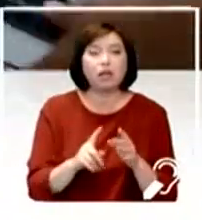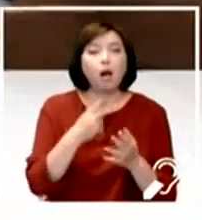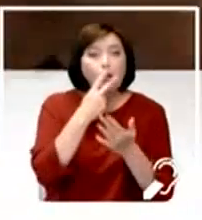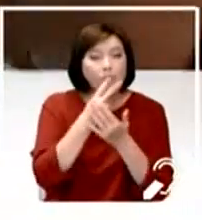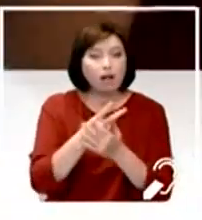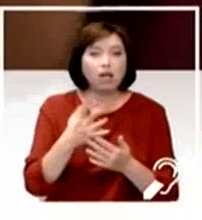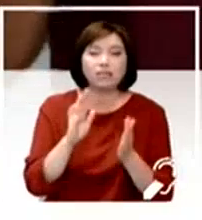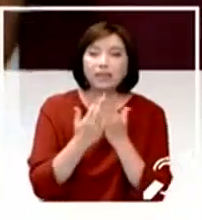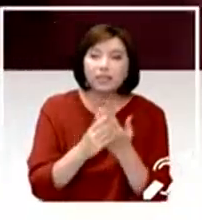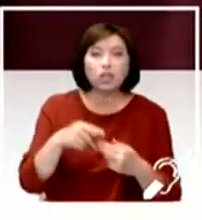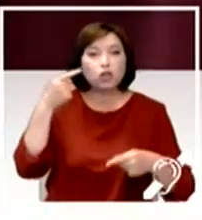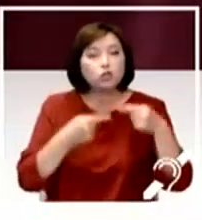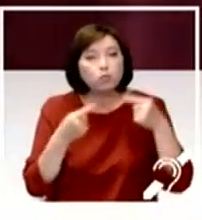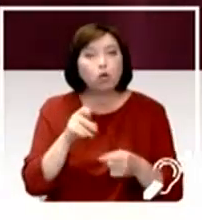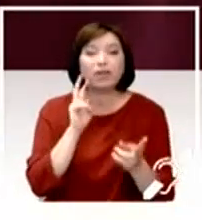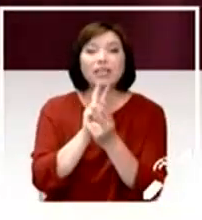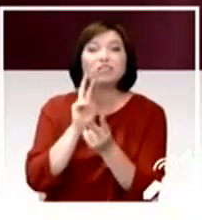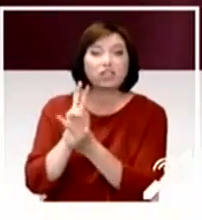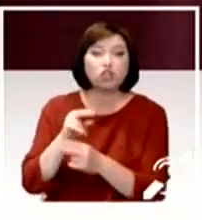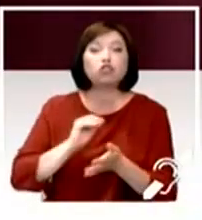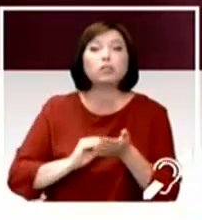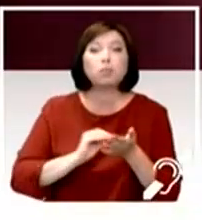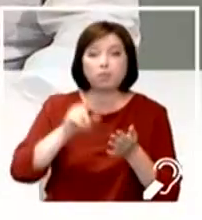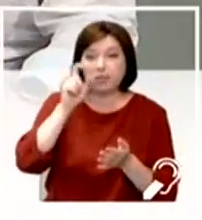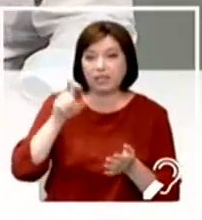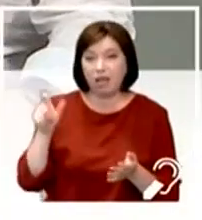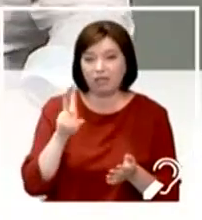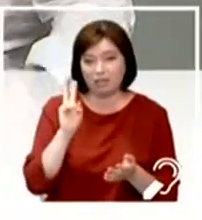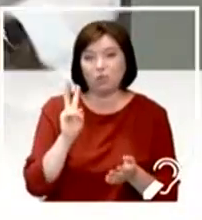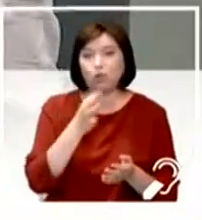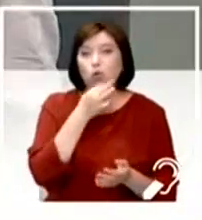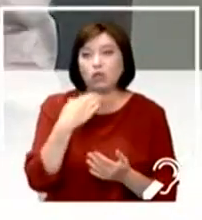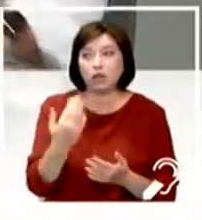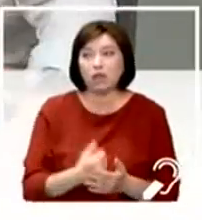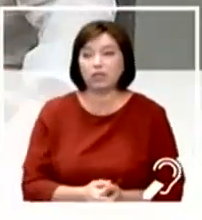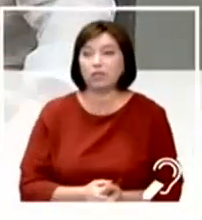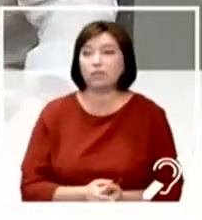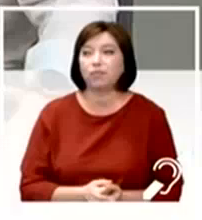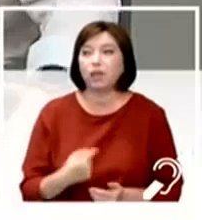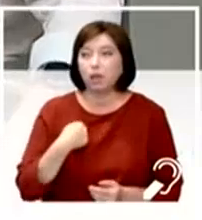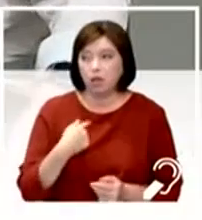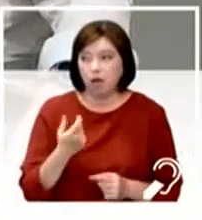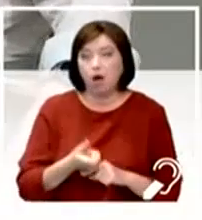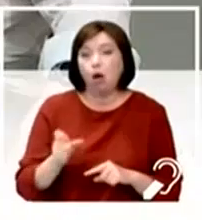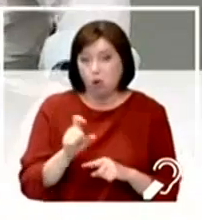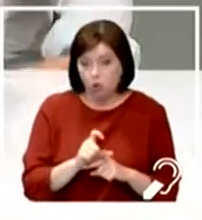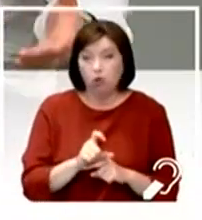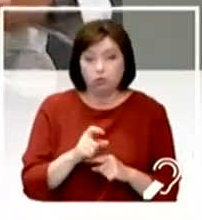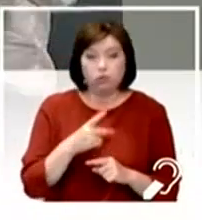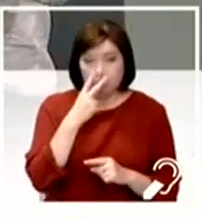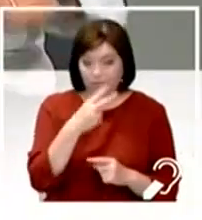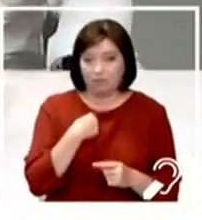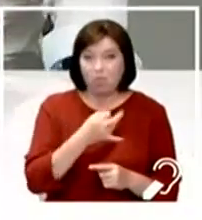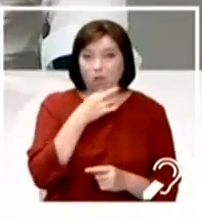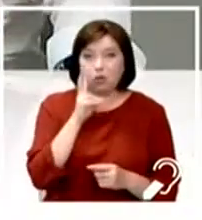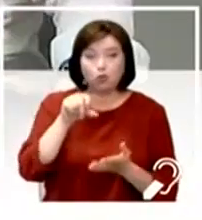carte, dezbateri și întâlniri cu scriitorii îndrăgiți. E o galerie impresionantă de oameni pe care îi puteți întâlni.